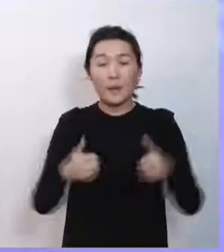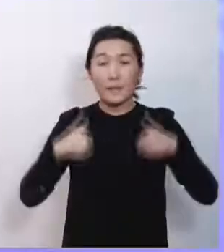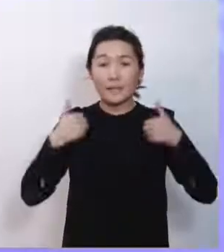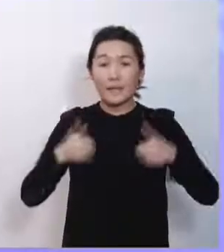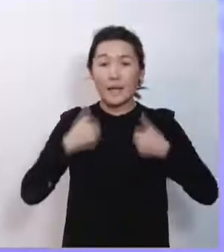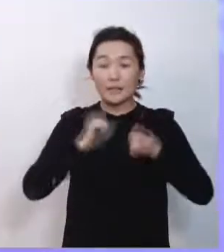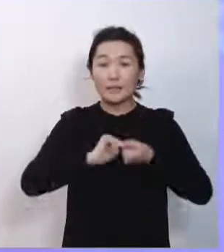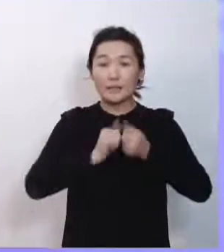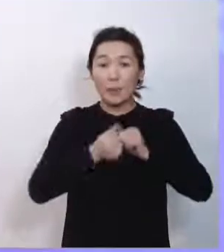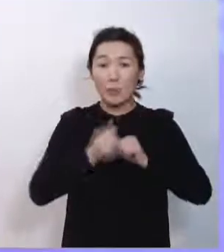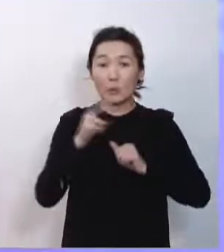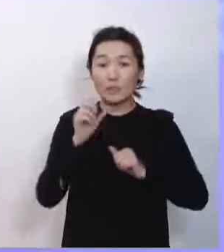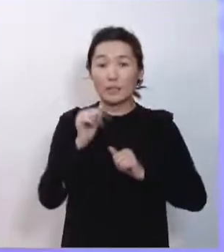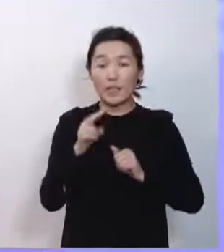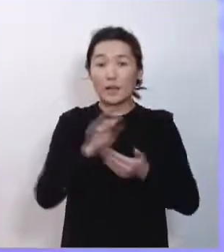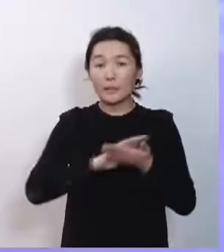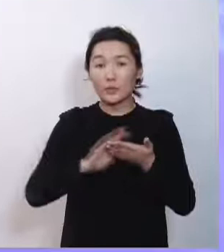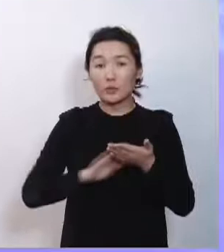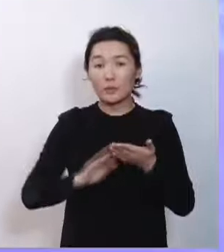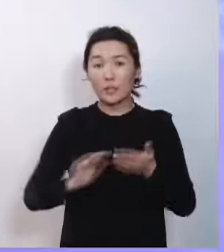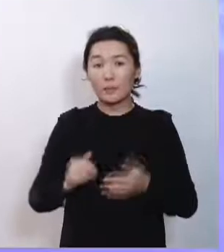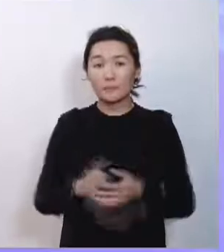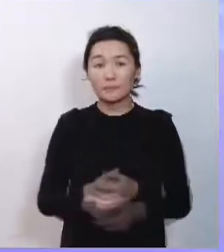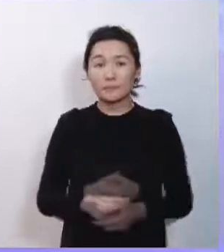Постарайтесь запомнить, как они пишутся.